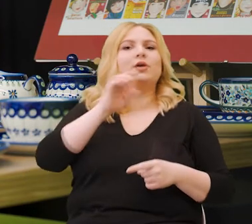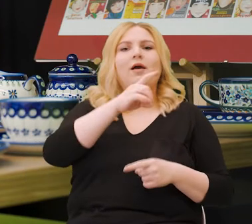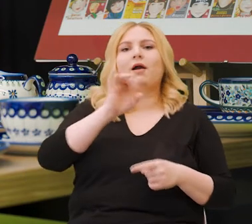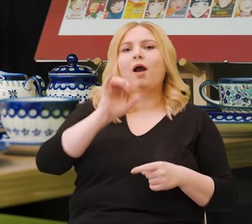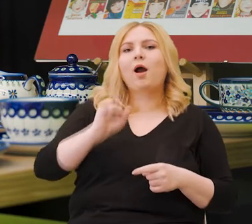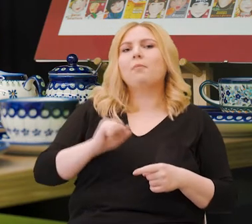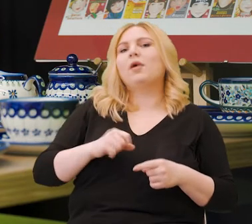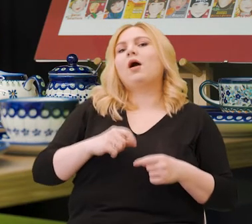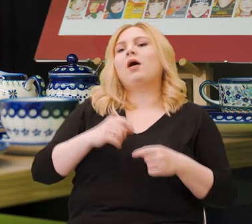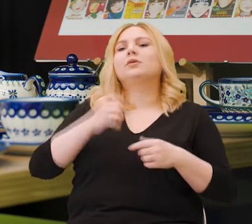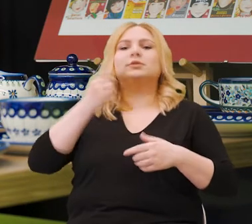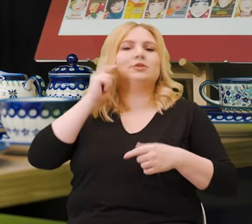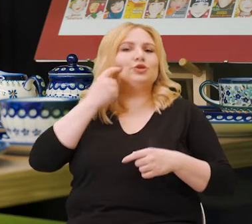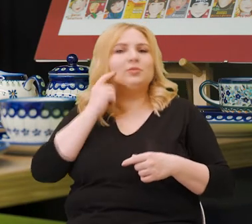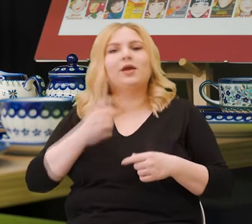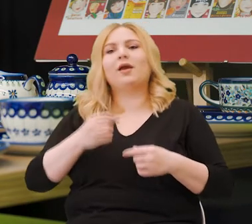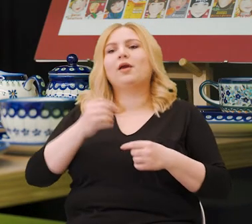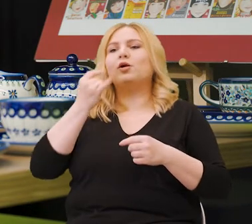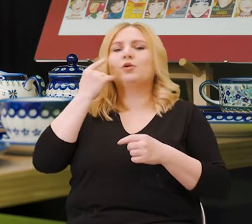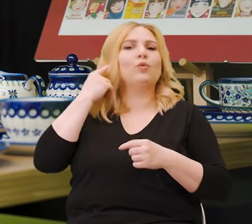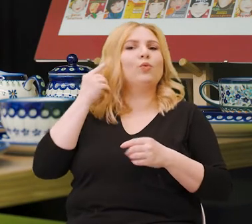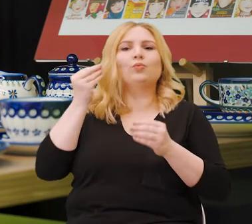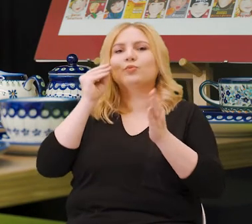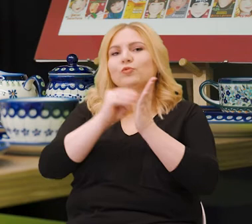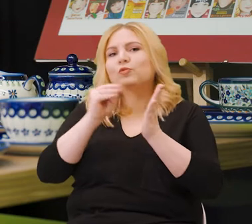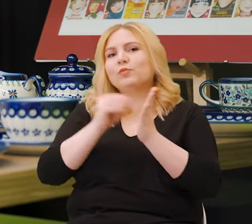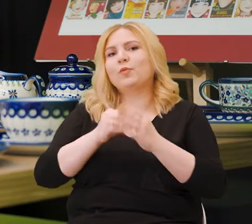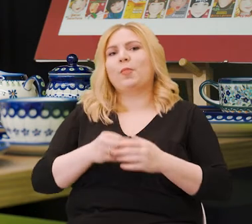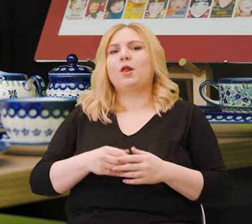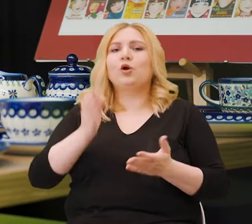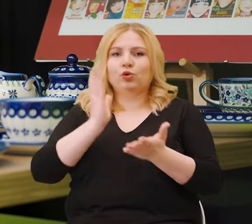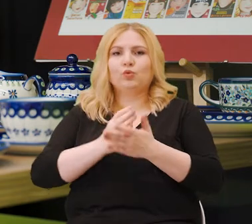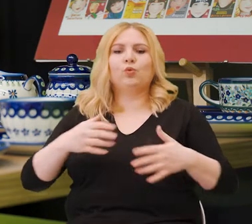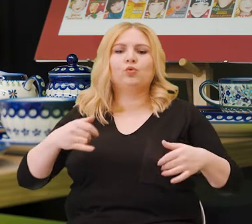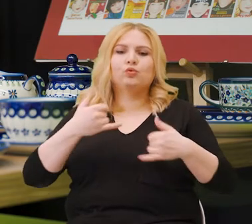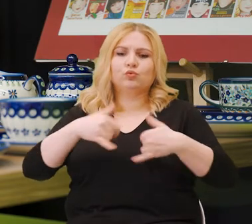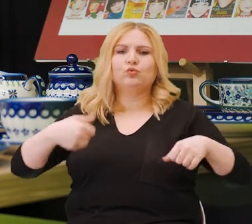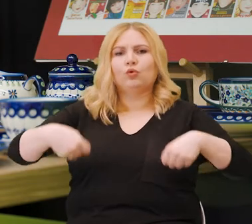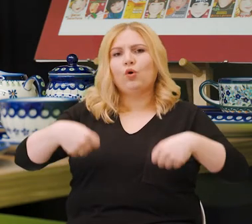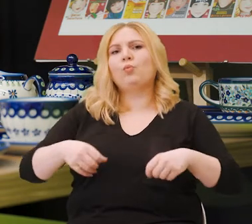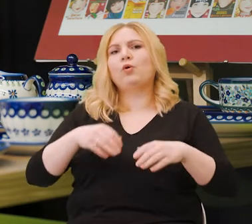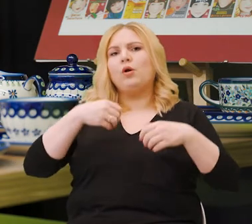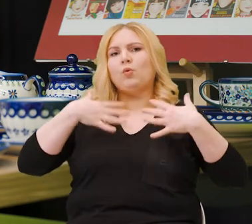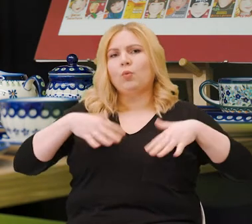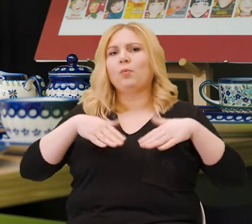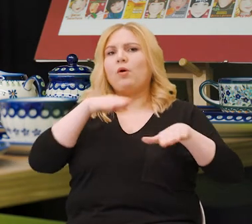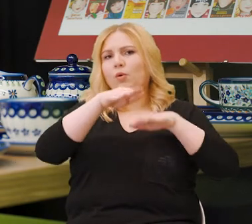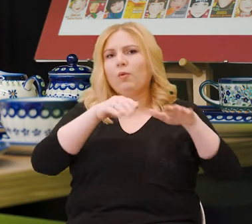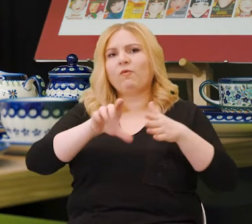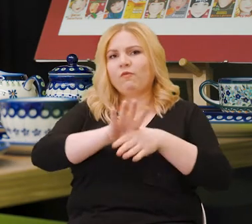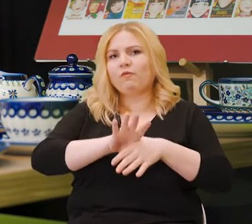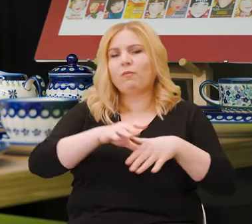i wciąż całuje go w ucho. Już sprawnie rozpakowali bagaże i umieściliśmy je częściowo w pokoju